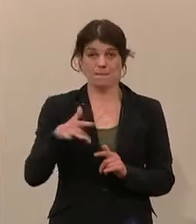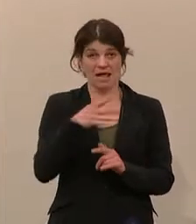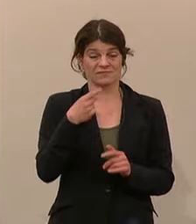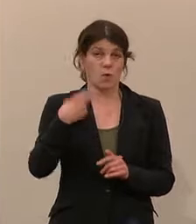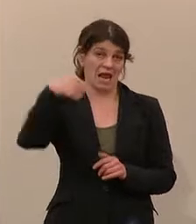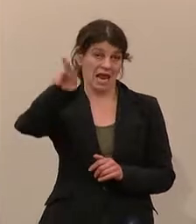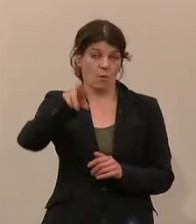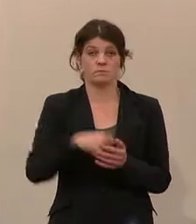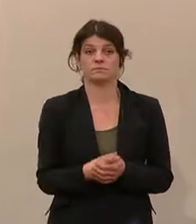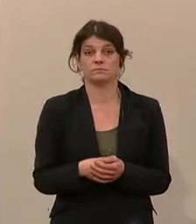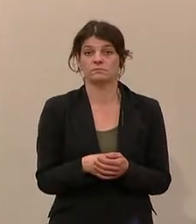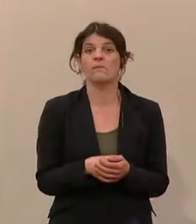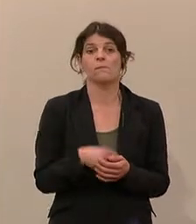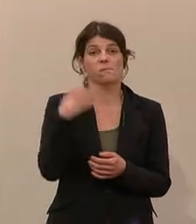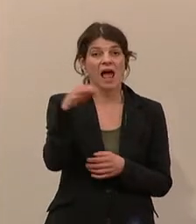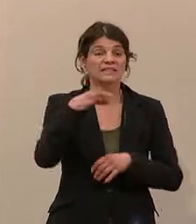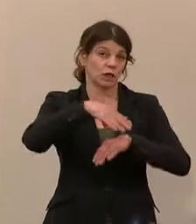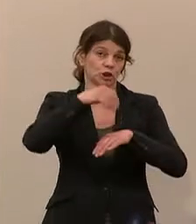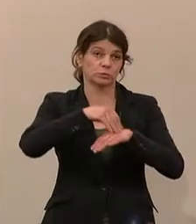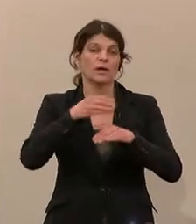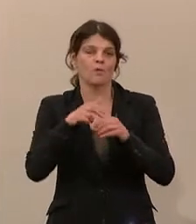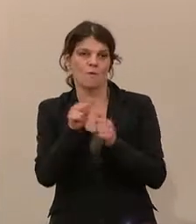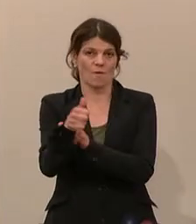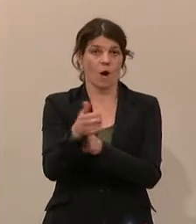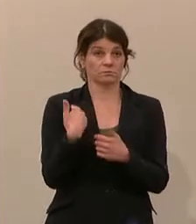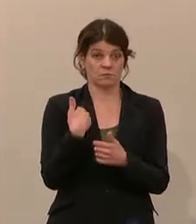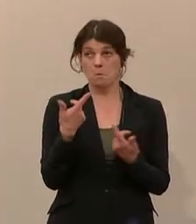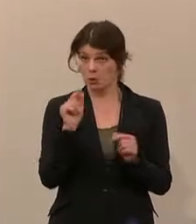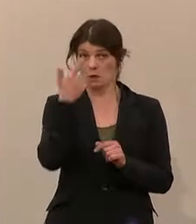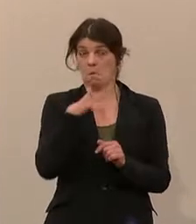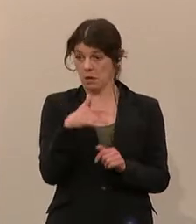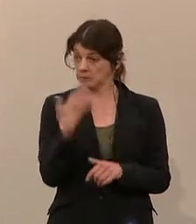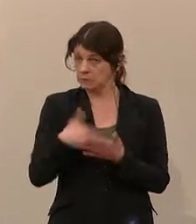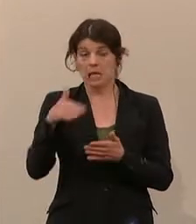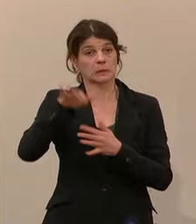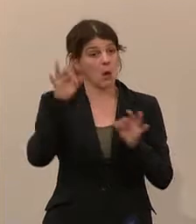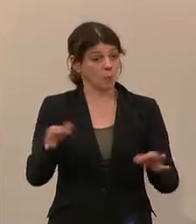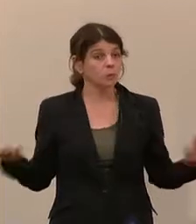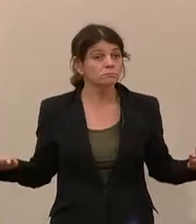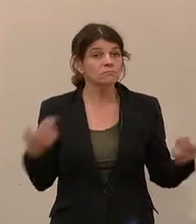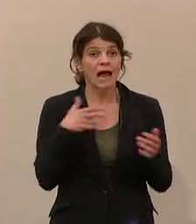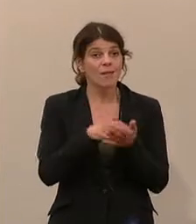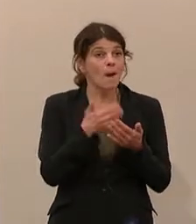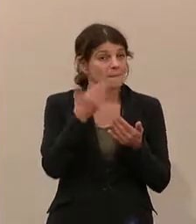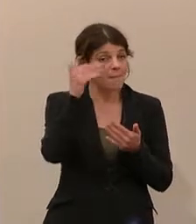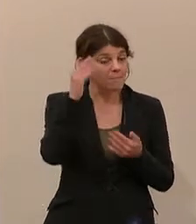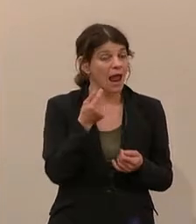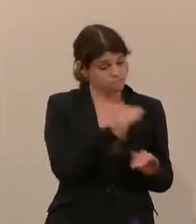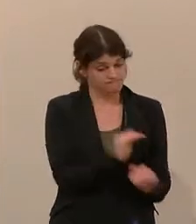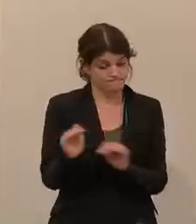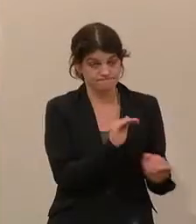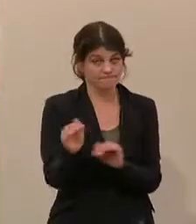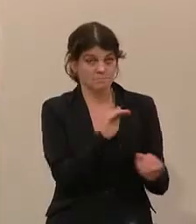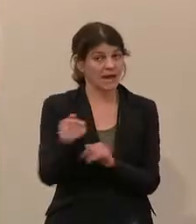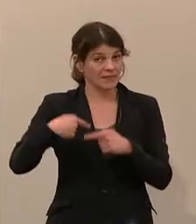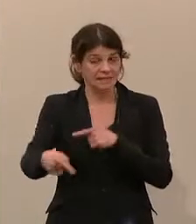Europäischen Union, nur hinter Schweden, also sehr, sehr gut. Wir stellen auch zusätzliche Mittel in den nächsten Jahren